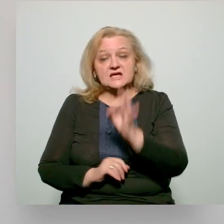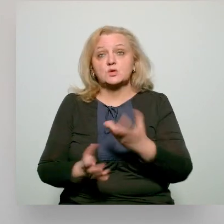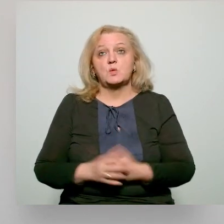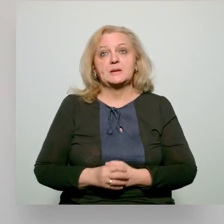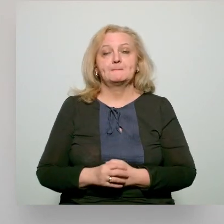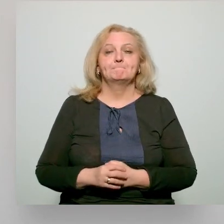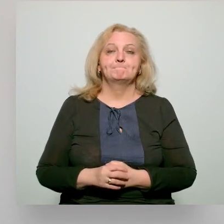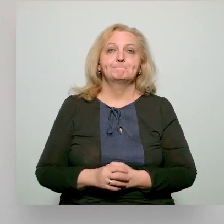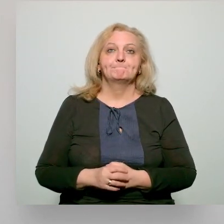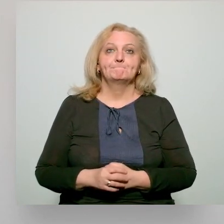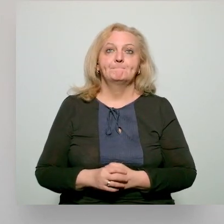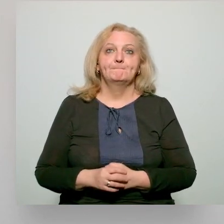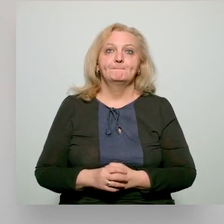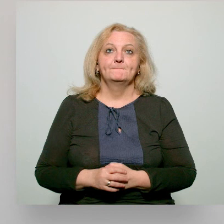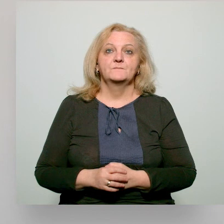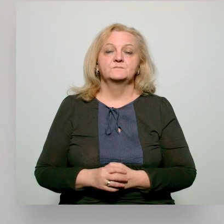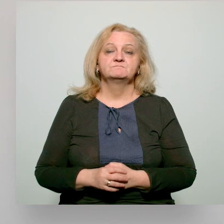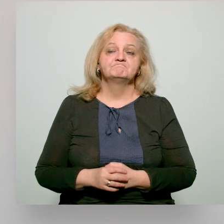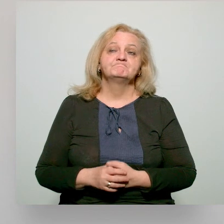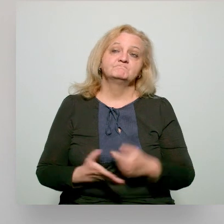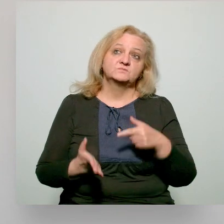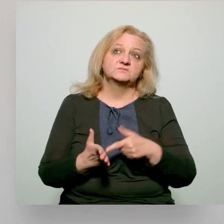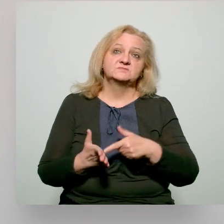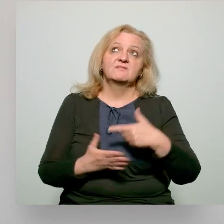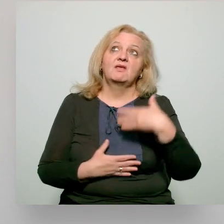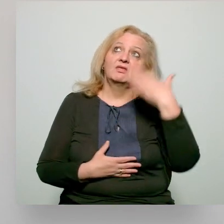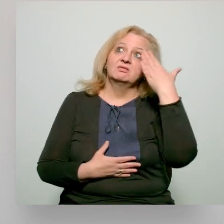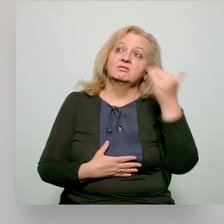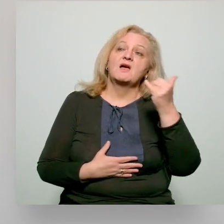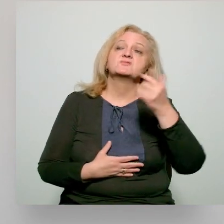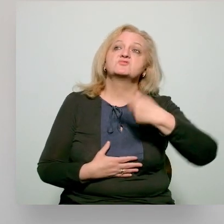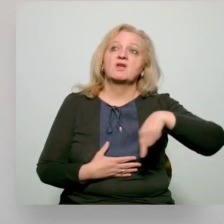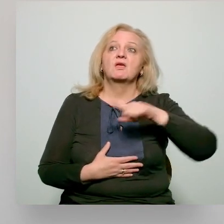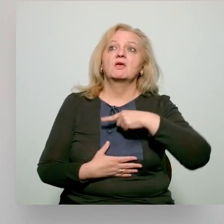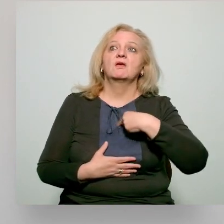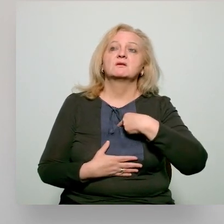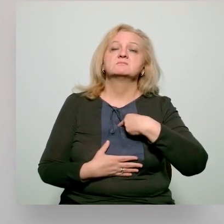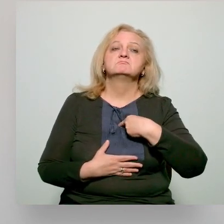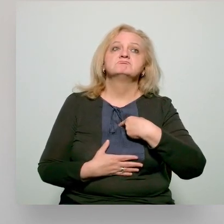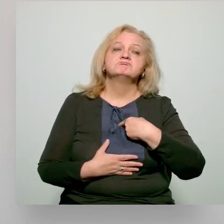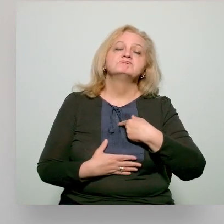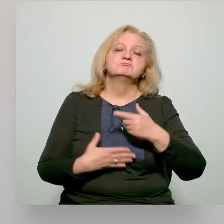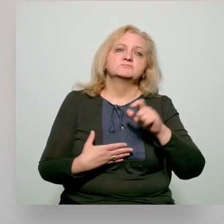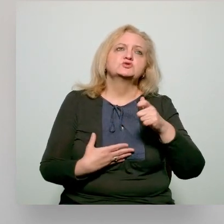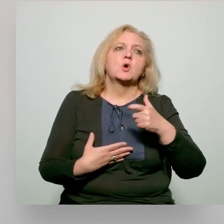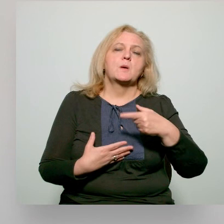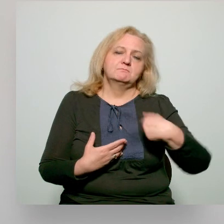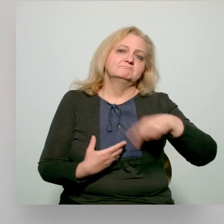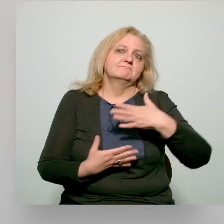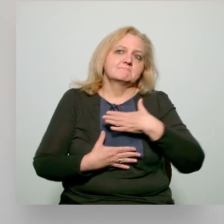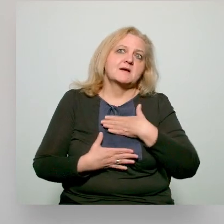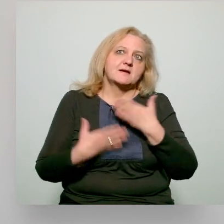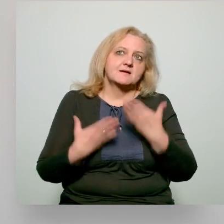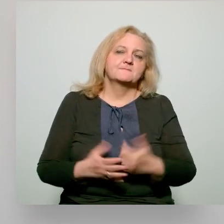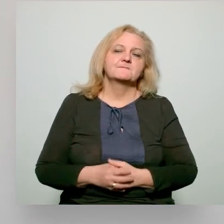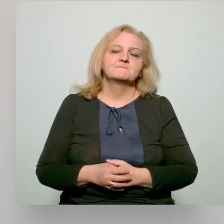to ta nadzieja jest naszym zasobem. Kwestia co uczynią